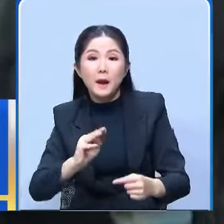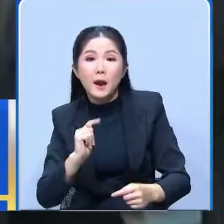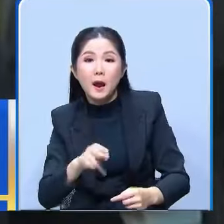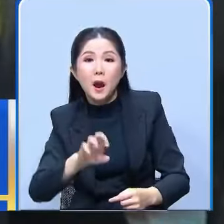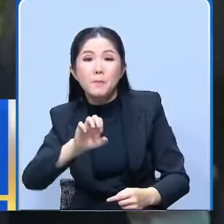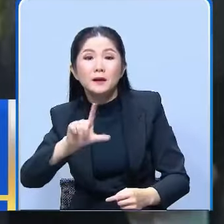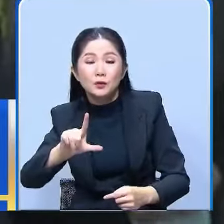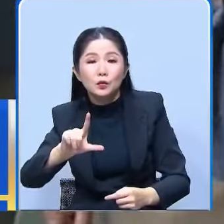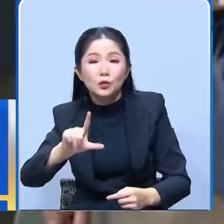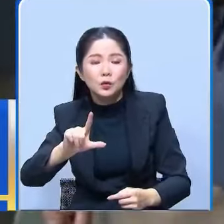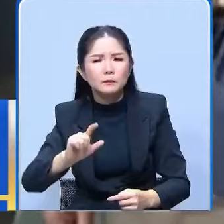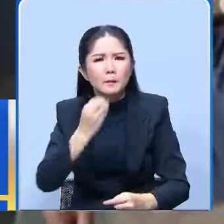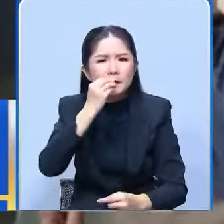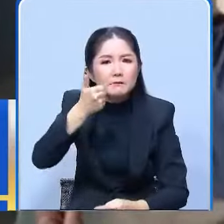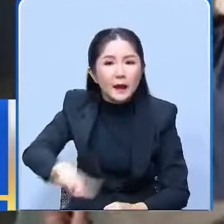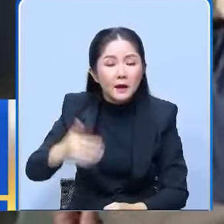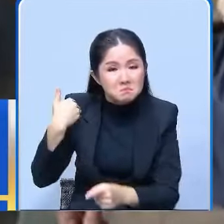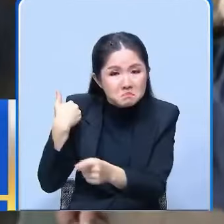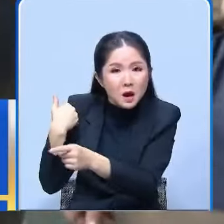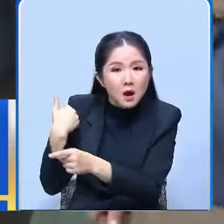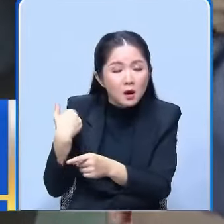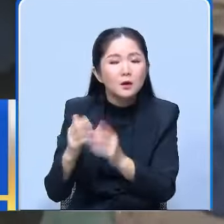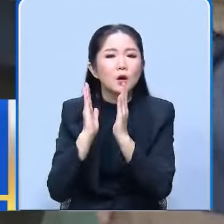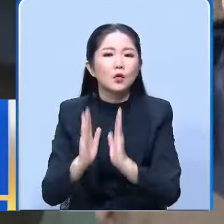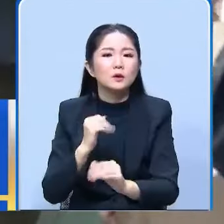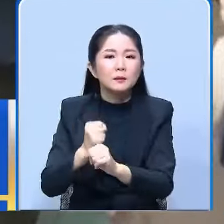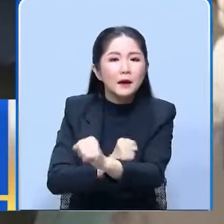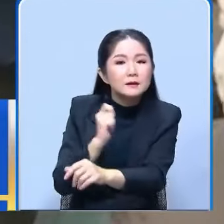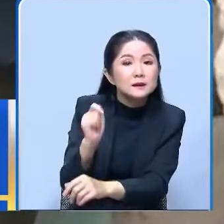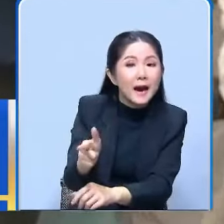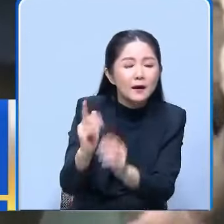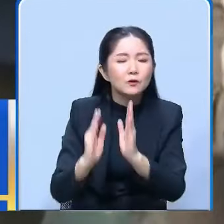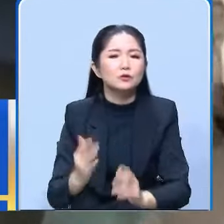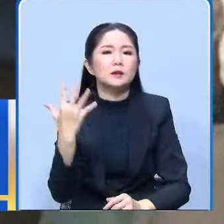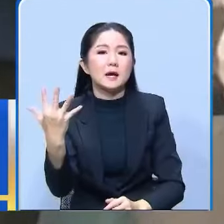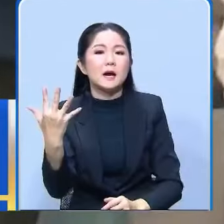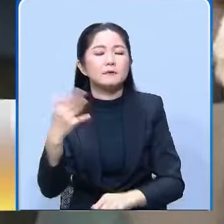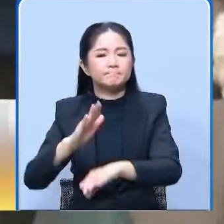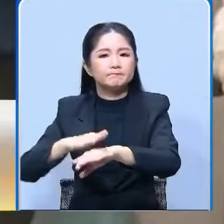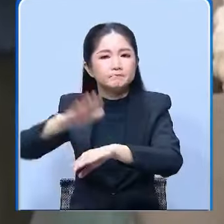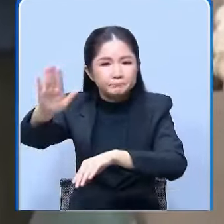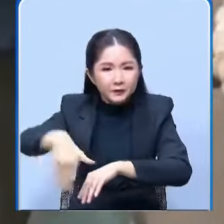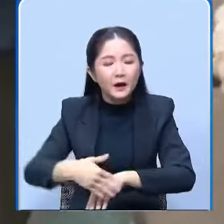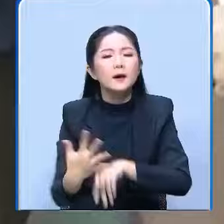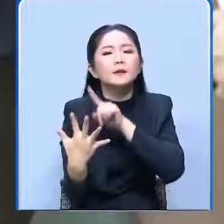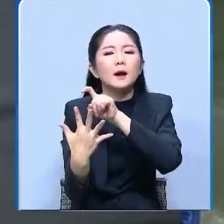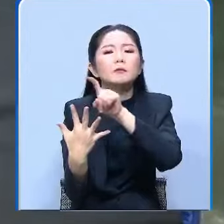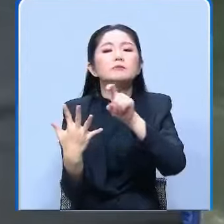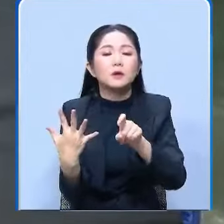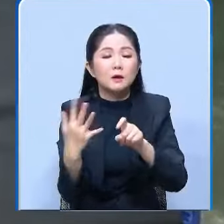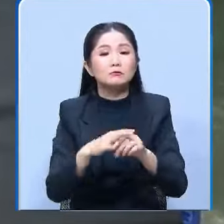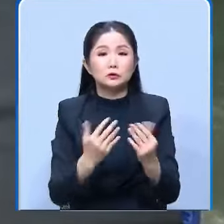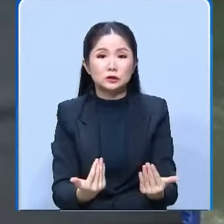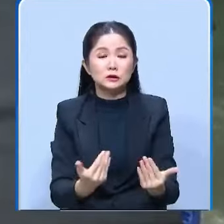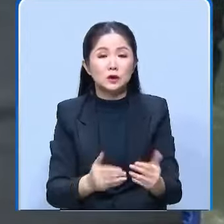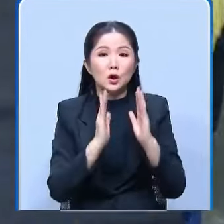จะเรียกเจ้าของร้านรวมถึงลูกจ้างอีก5คนไปสอบปากคำหลังจากนี้ครับ ค่ะอัปเดตกันหน่อยนะคะสำหรับคลัสเตอร์ยาดองมรณะครั้งนี้ล่า